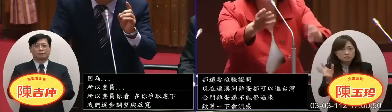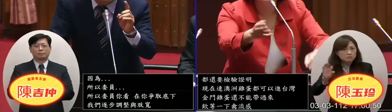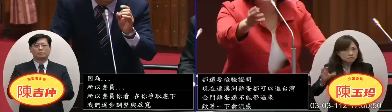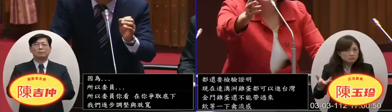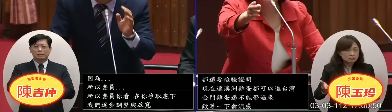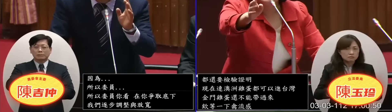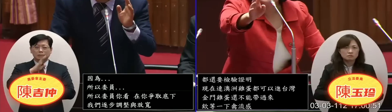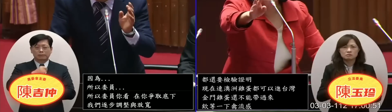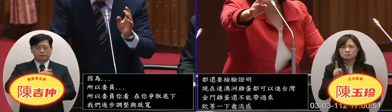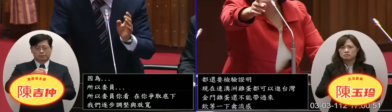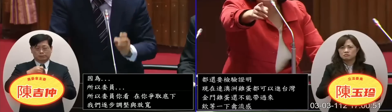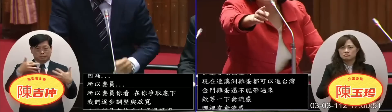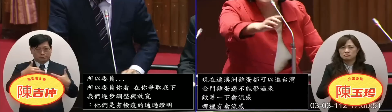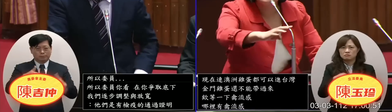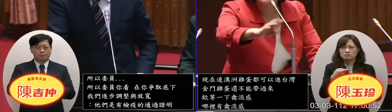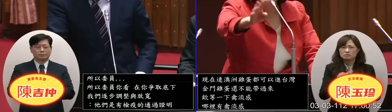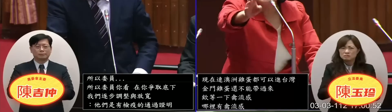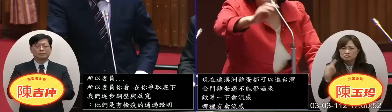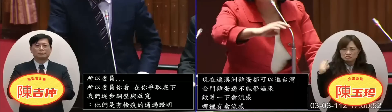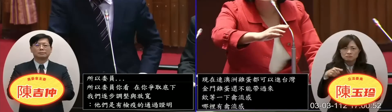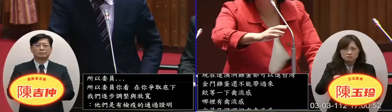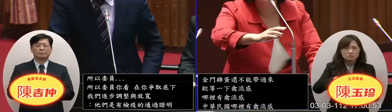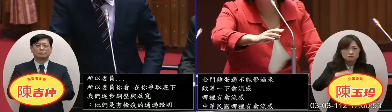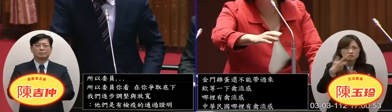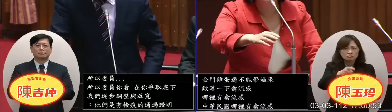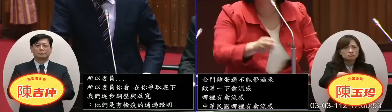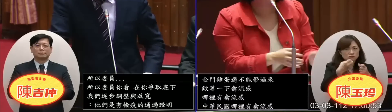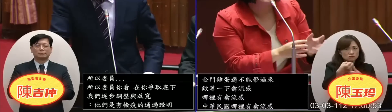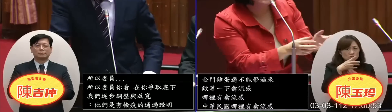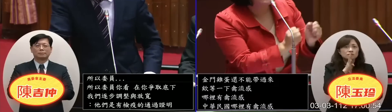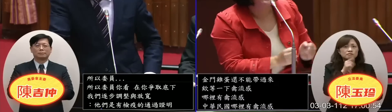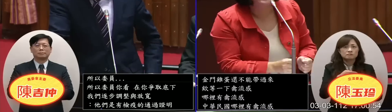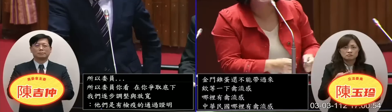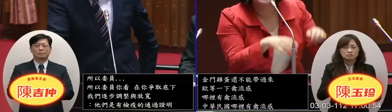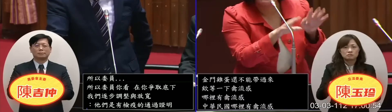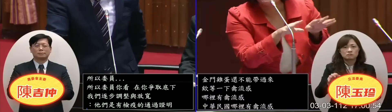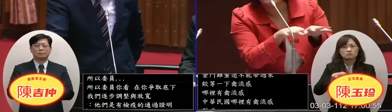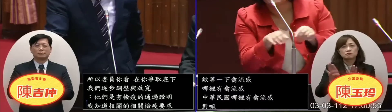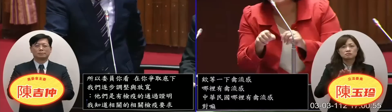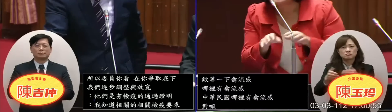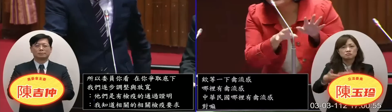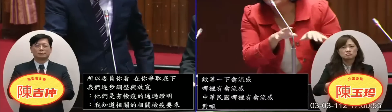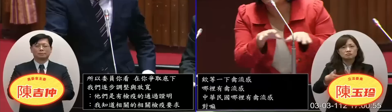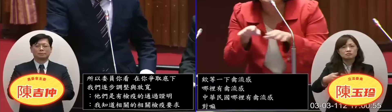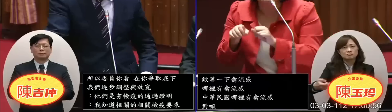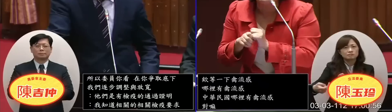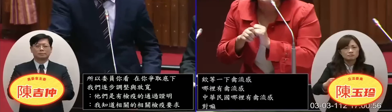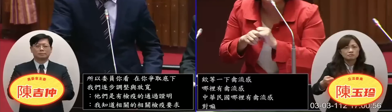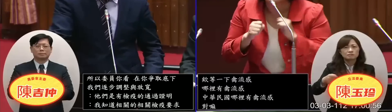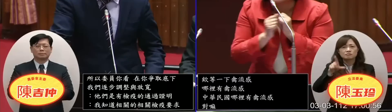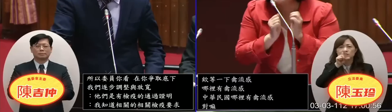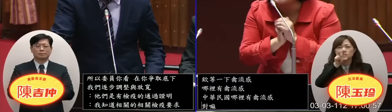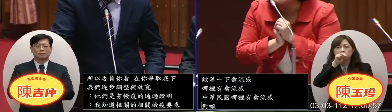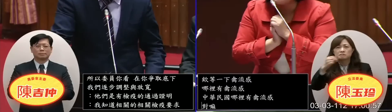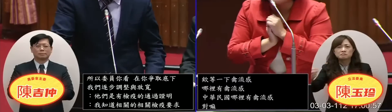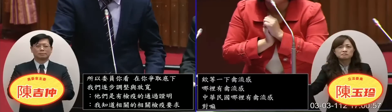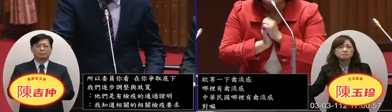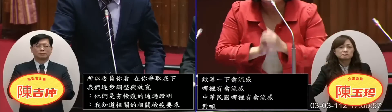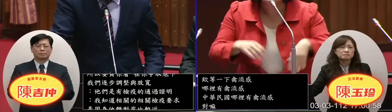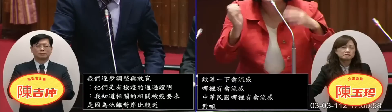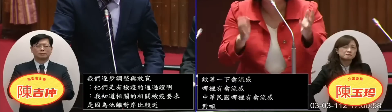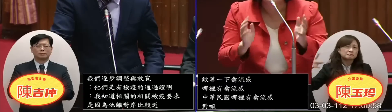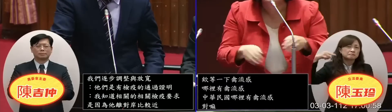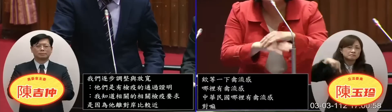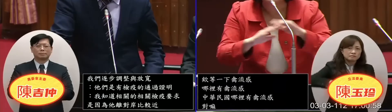你说 是这个议题。 这是去年的，这些去年你回答我是这样说，因为金门离大陆很近，所以鸟会飞到，禽鸟飞到金门，所以可能会有禽流